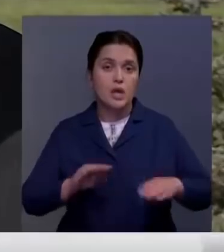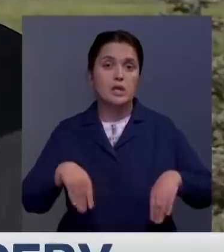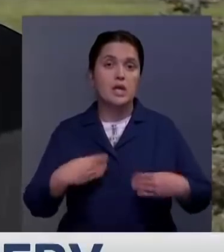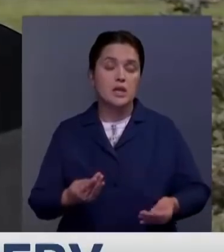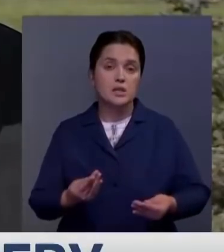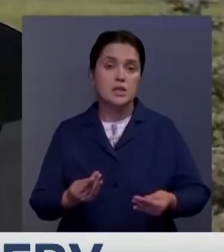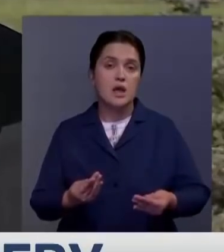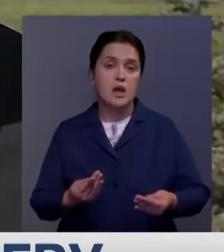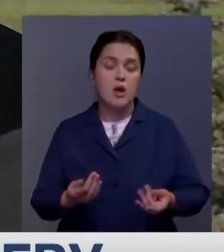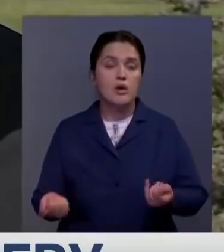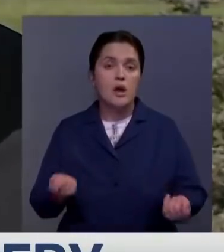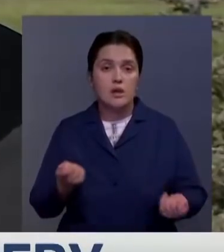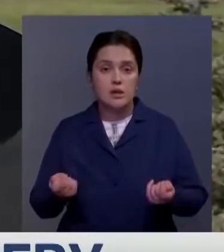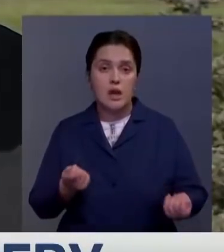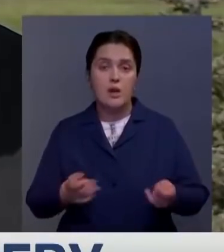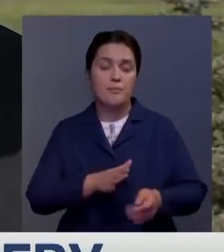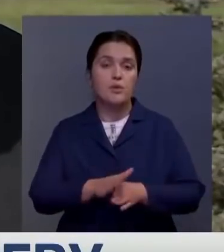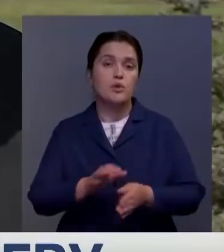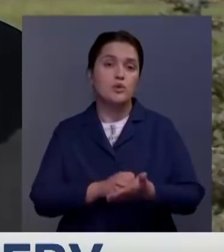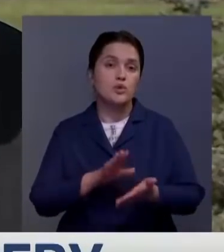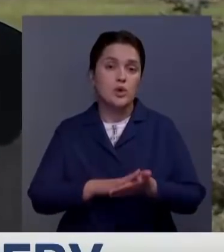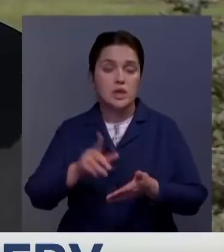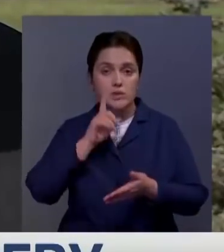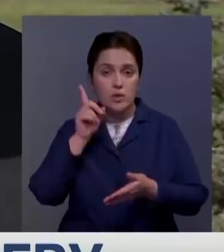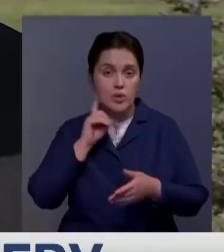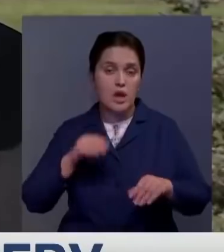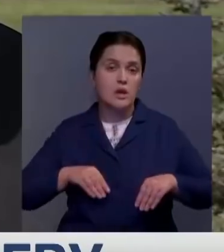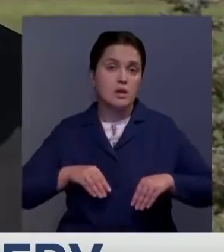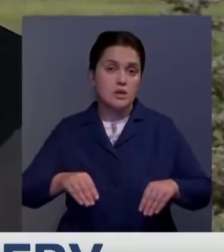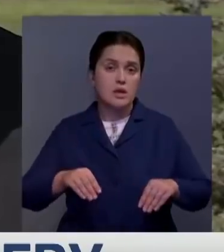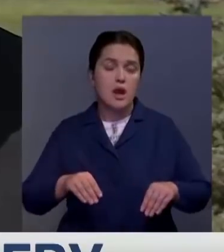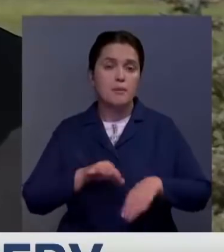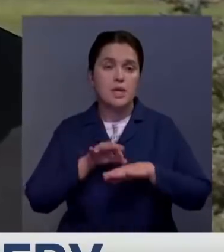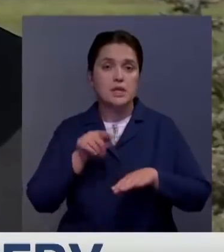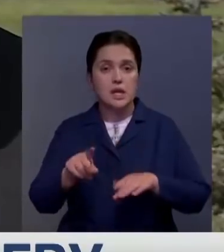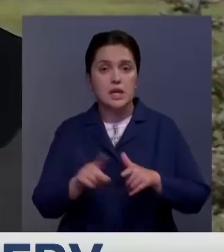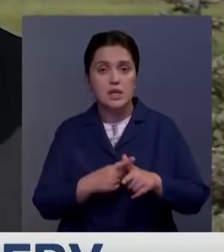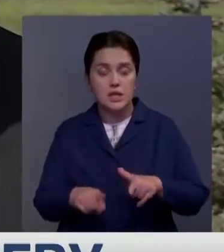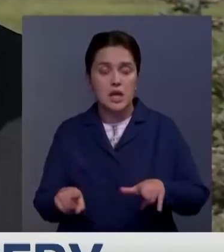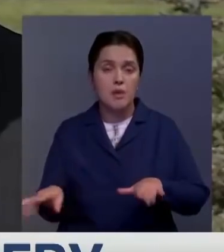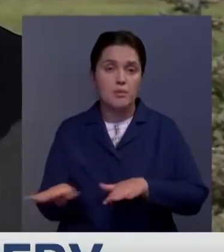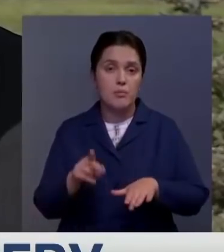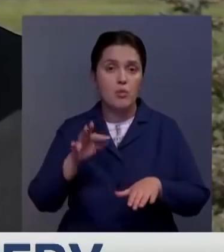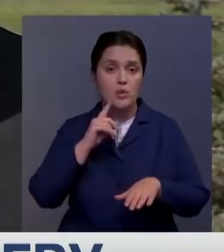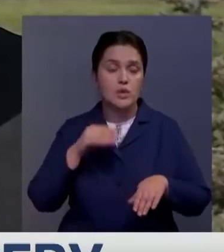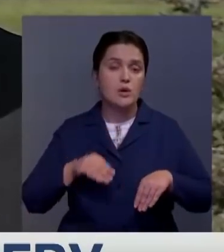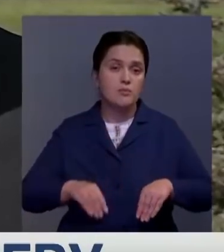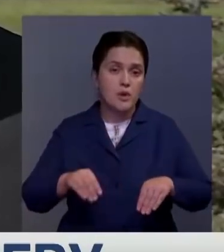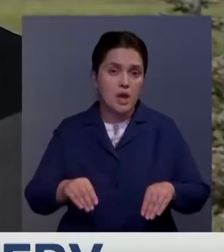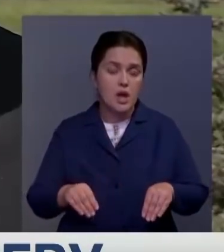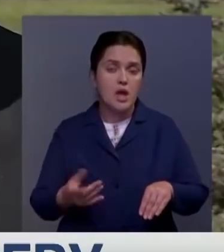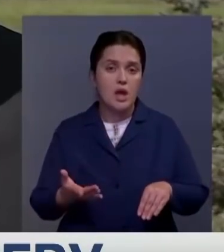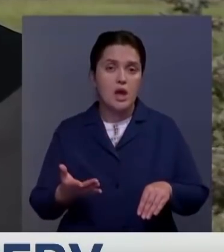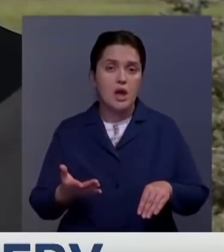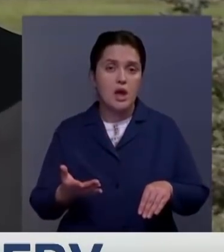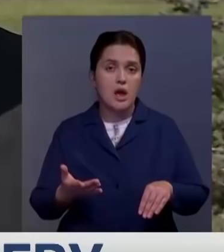возможность контролировать полный учет зеленых насаждений, проводить те или иные мероприятия по зеленым насаждениям в части обрезки,